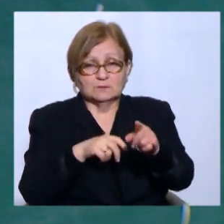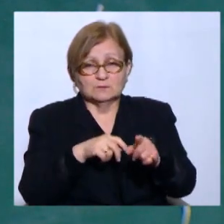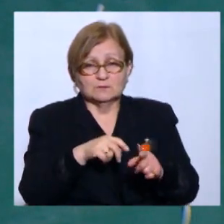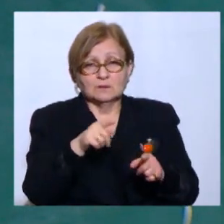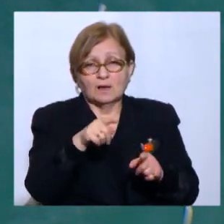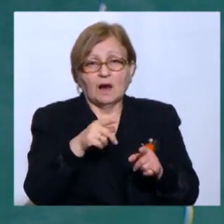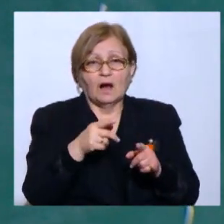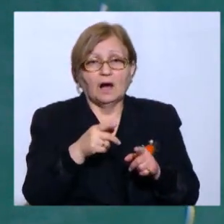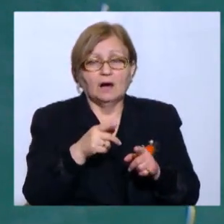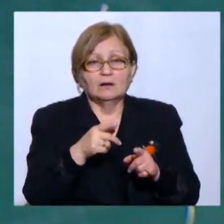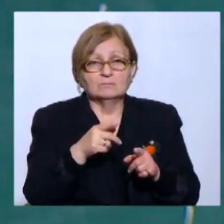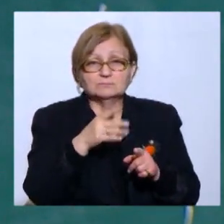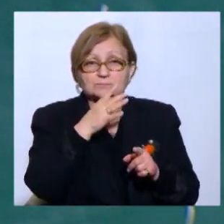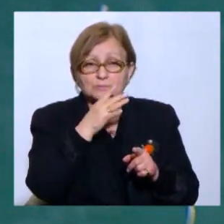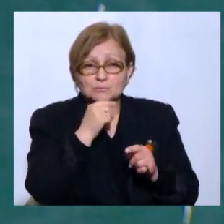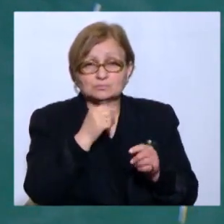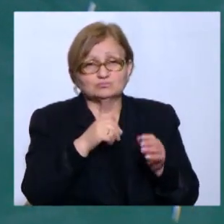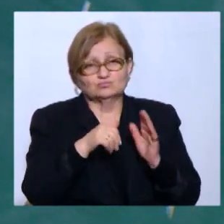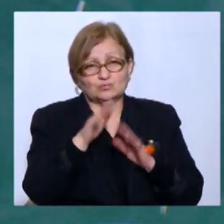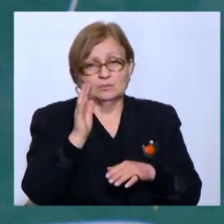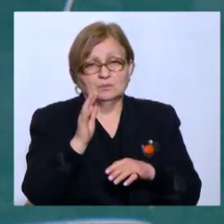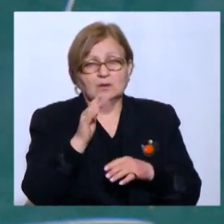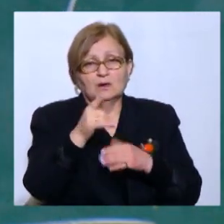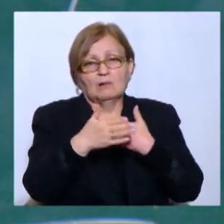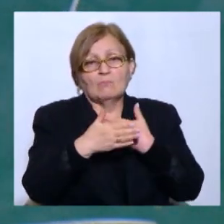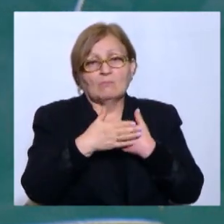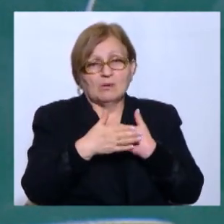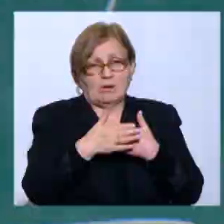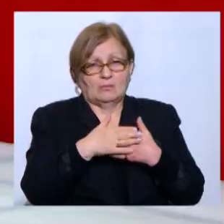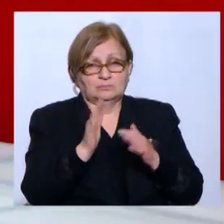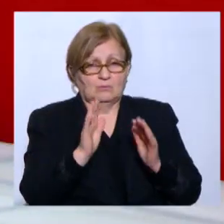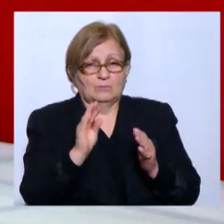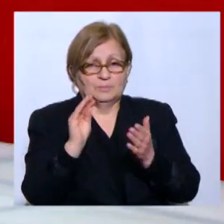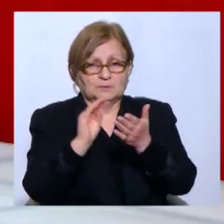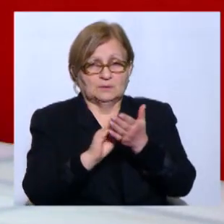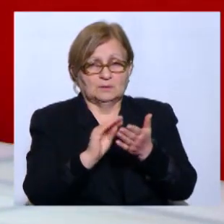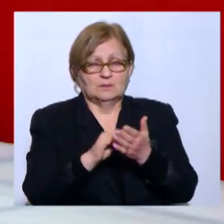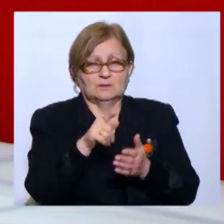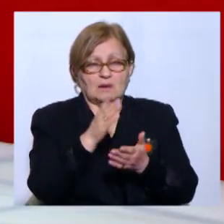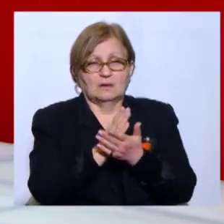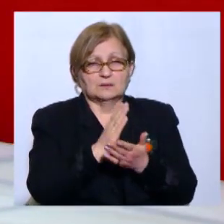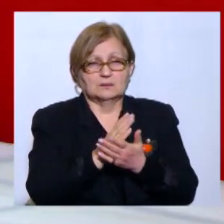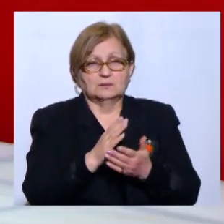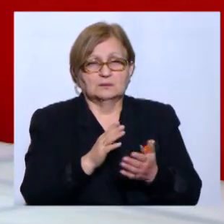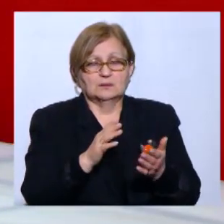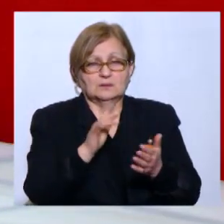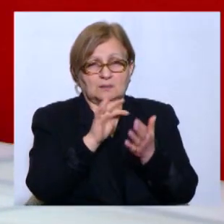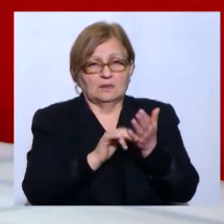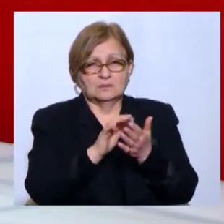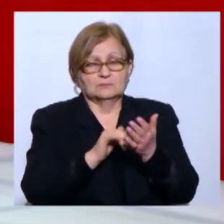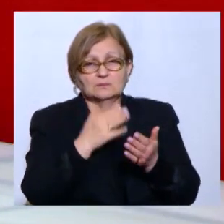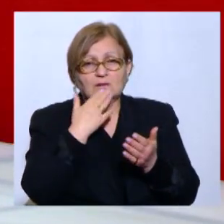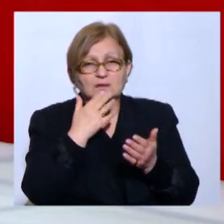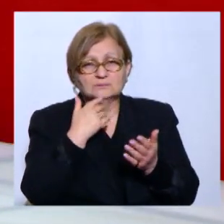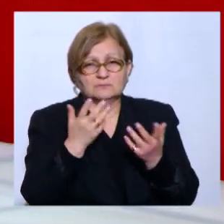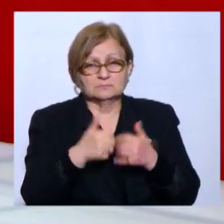ამ შემთხვევაში, რა თქმა უნდა, ჯობია დავწეროთ მიახლოებითი მნიშვნელობა. შესაბამისად აქ არის კალკულატორი, საკმაოდ ადვილი